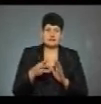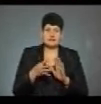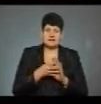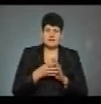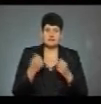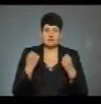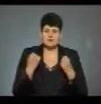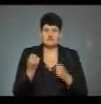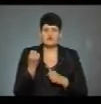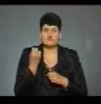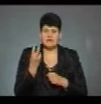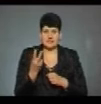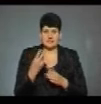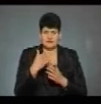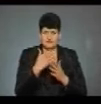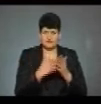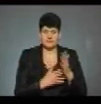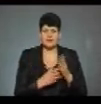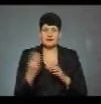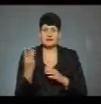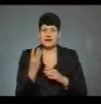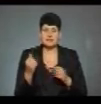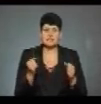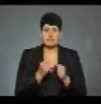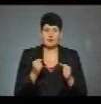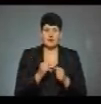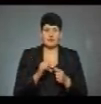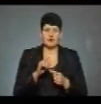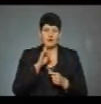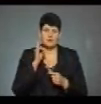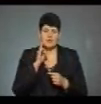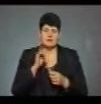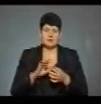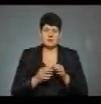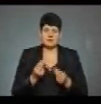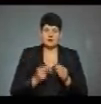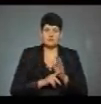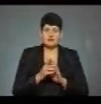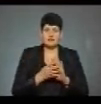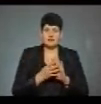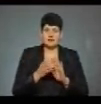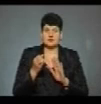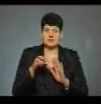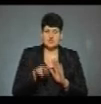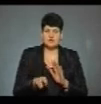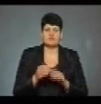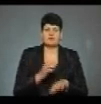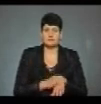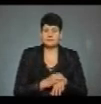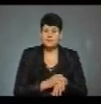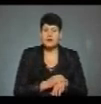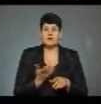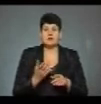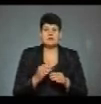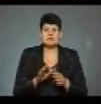спортсменів у 12 дисциплінах. 3-ті зимові юнацькі олімпійські ігри розпочалися 9 січня у швейцарській Лозанні.